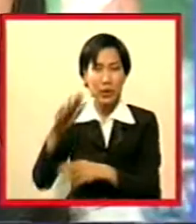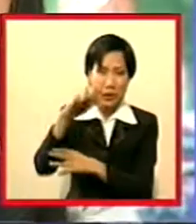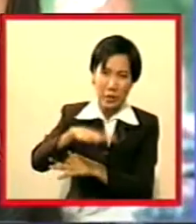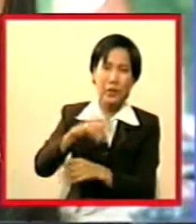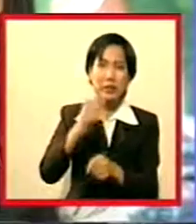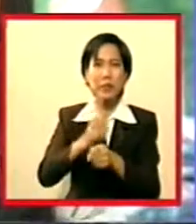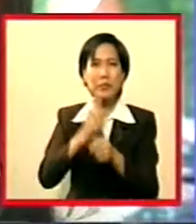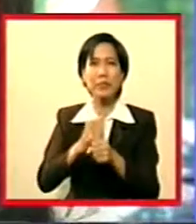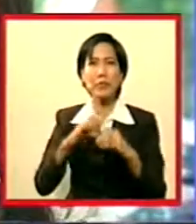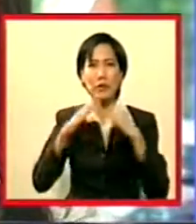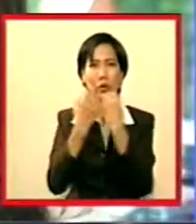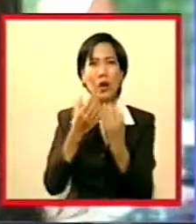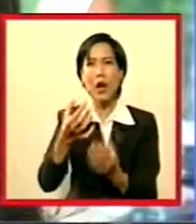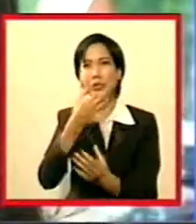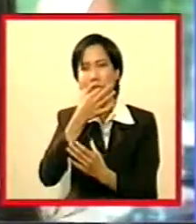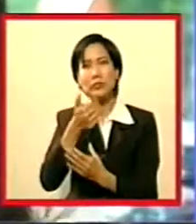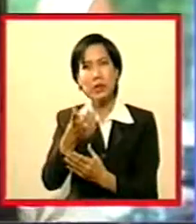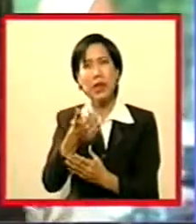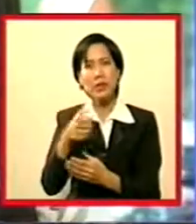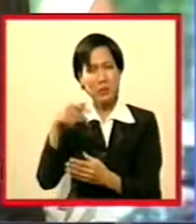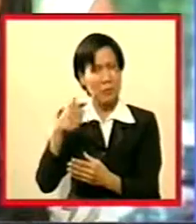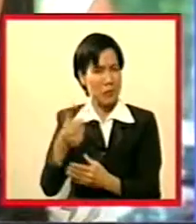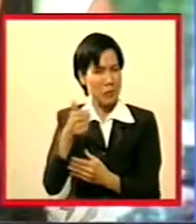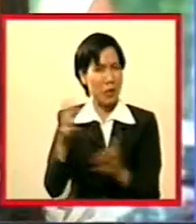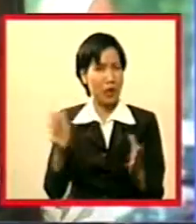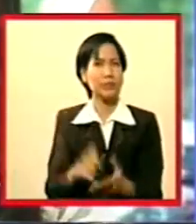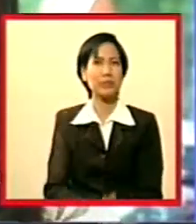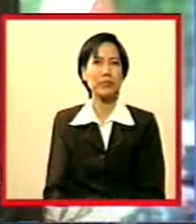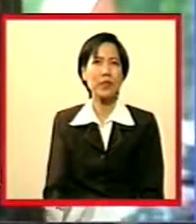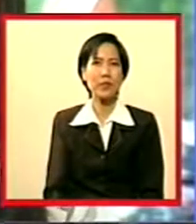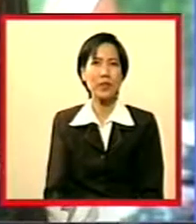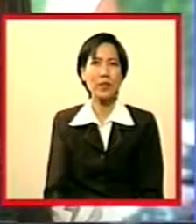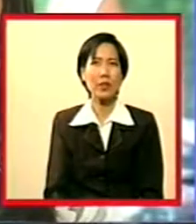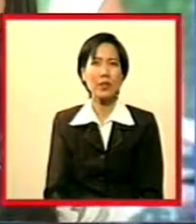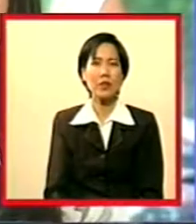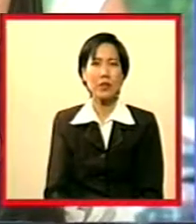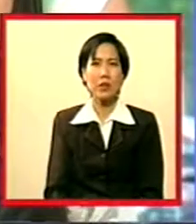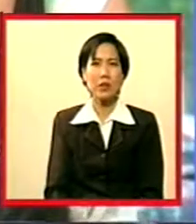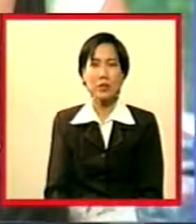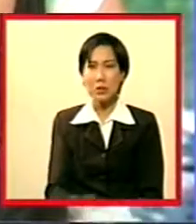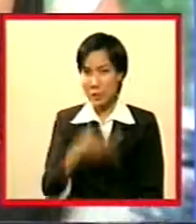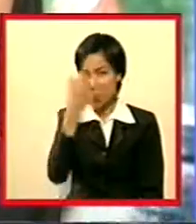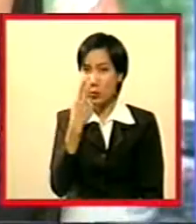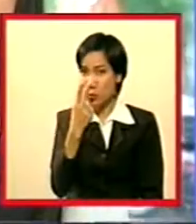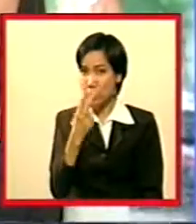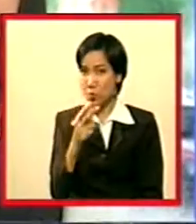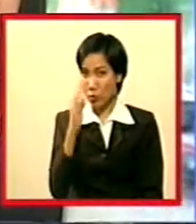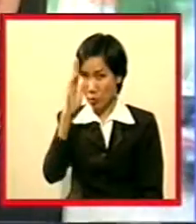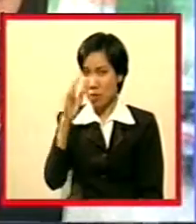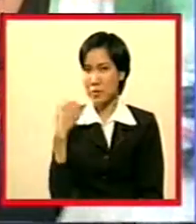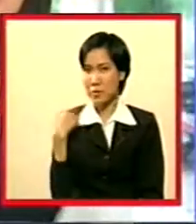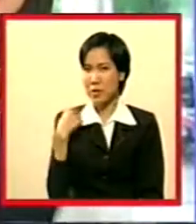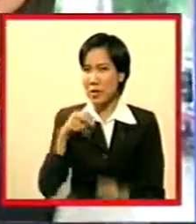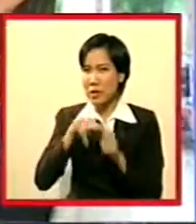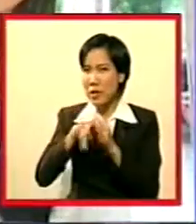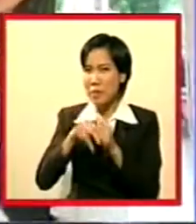าทำข้าวเกรียบฟักทองเป็นการเพิ่มรายได้นะคะวิเศษมากเลยล่ะค่ะค่ะอย่าลืมนะคะอย่าพลาดชมรายการของเราในคราวหน้าอีก